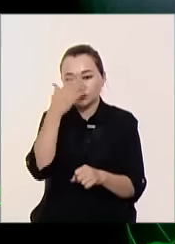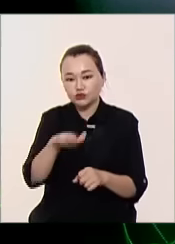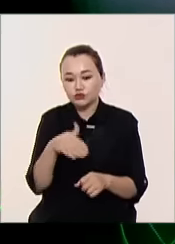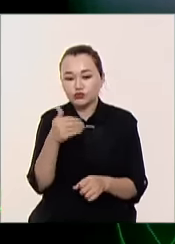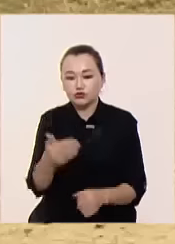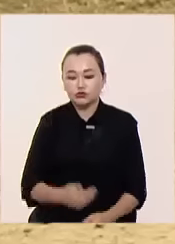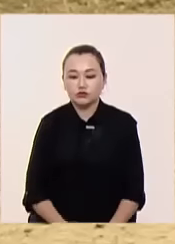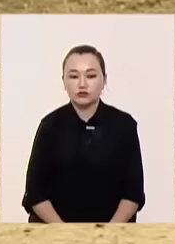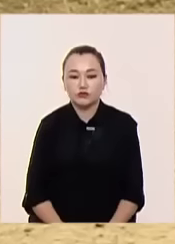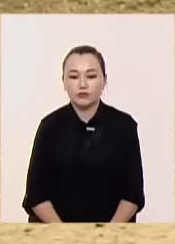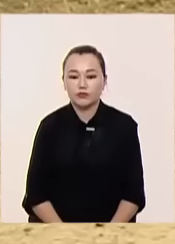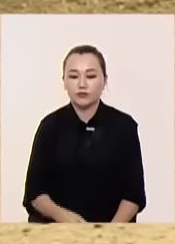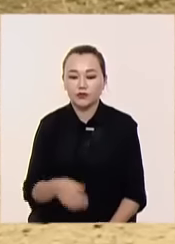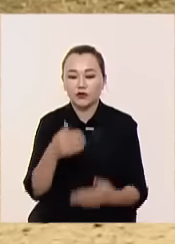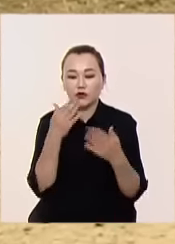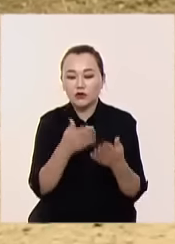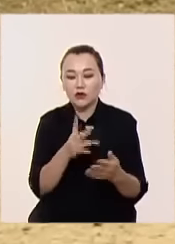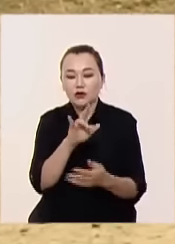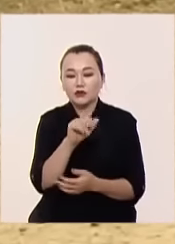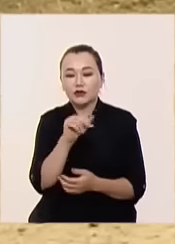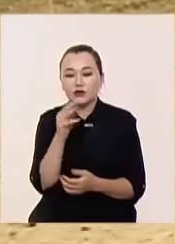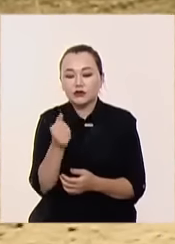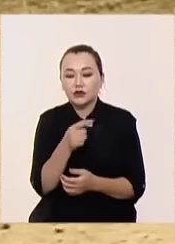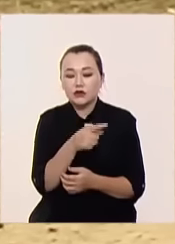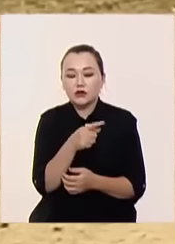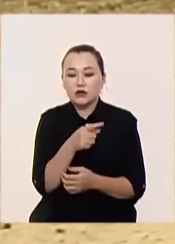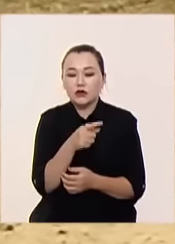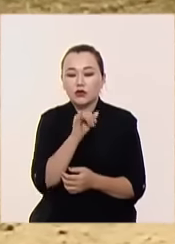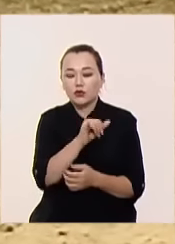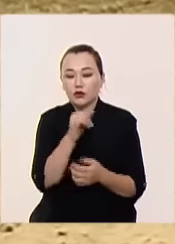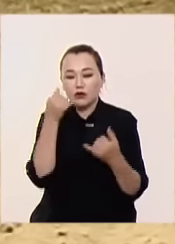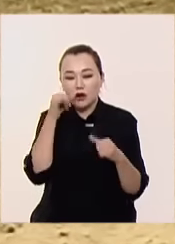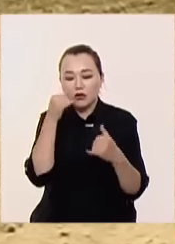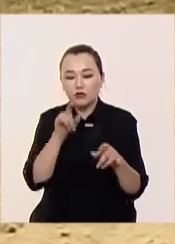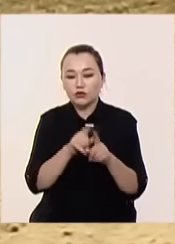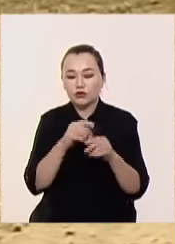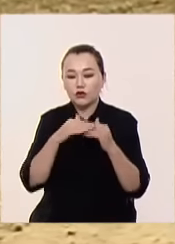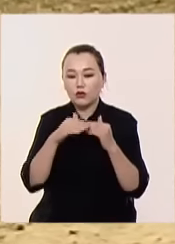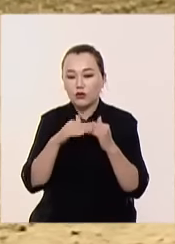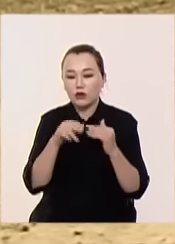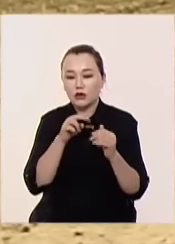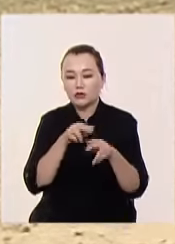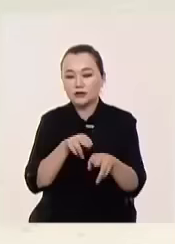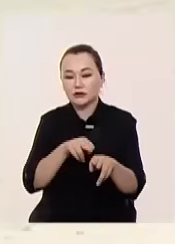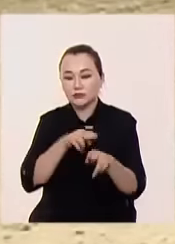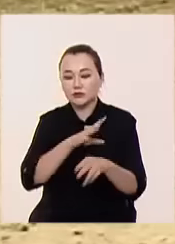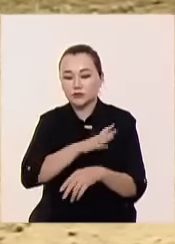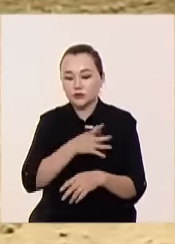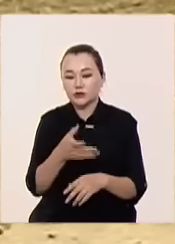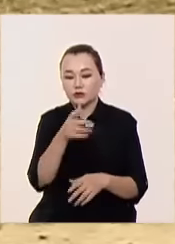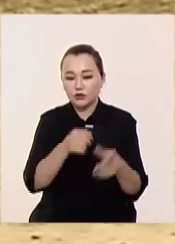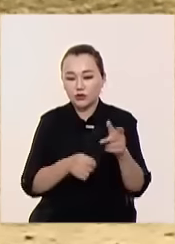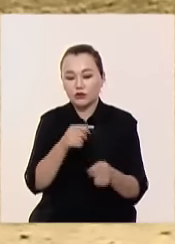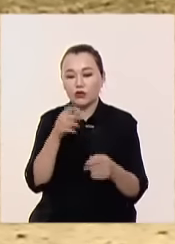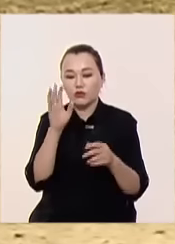имущества». Вот и Наташа Мухамбетова. У ней корову тоже на поле застрелили, дойную корову. Пусть